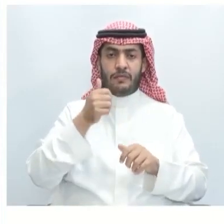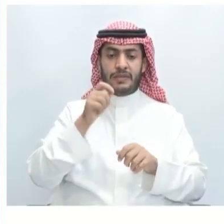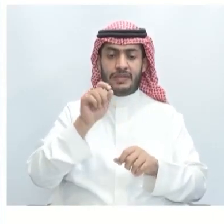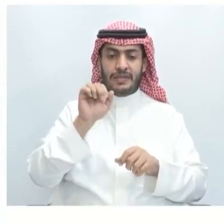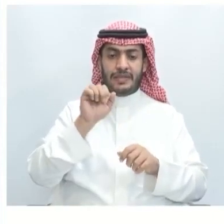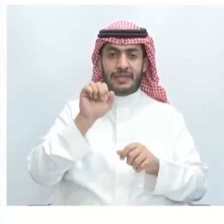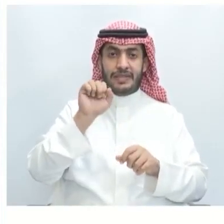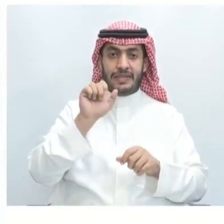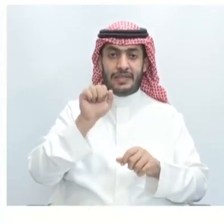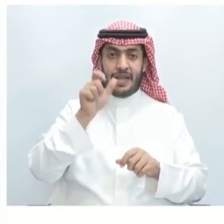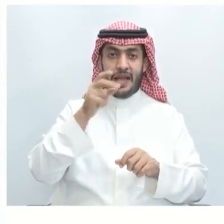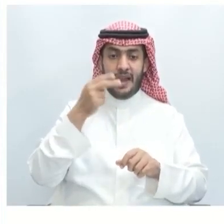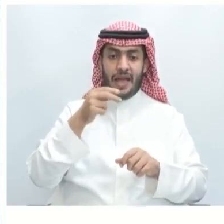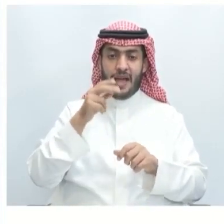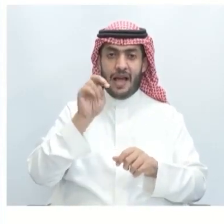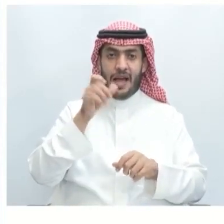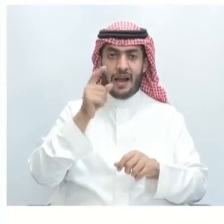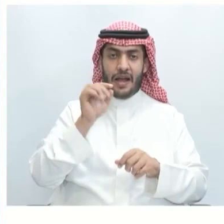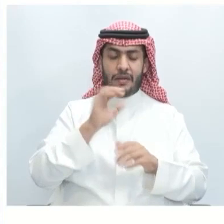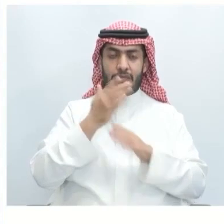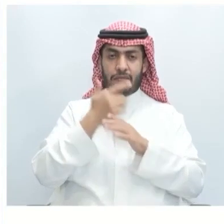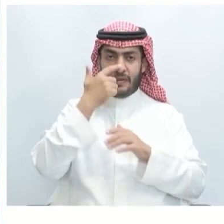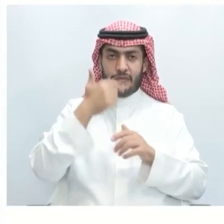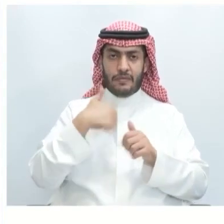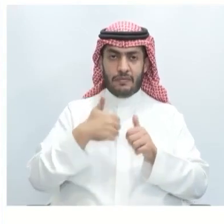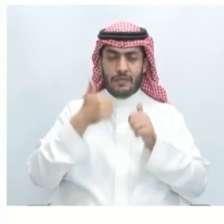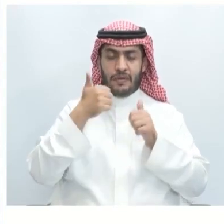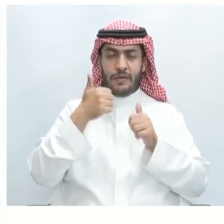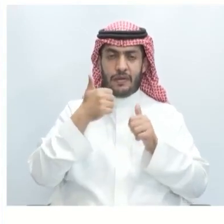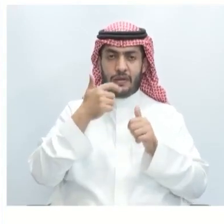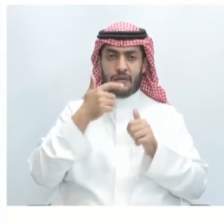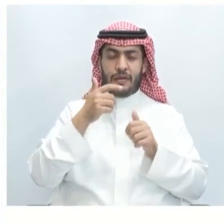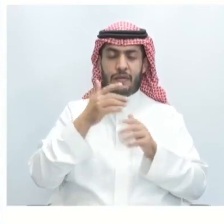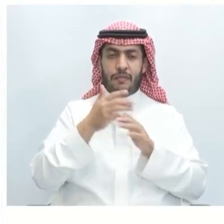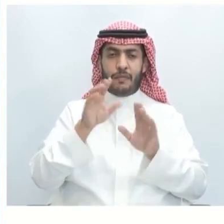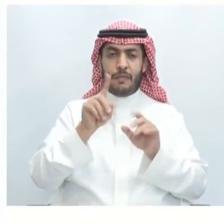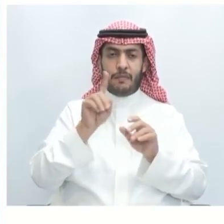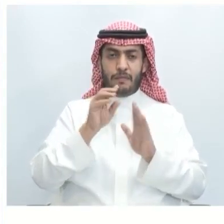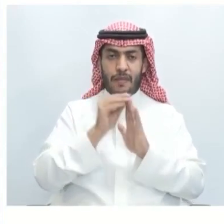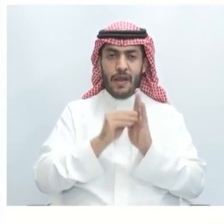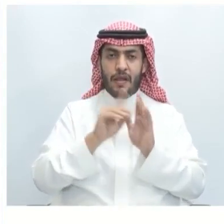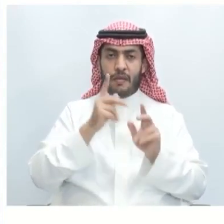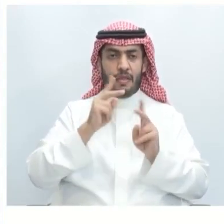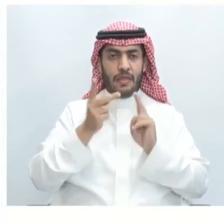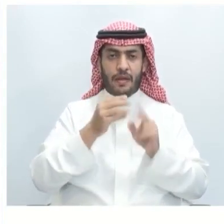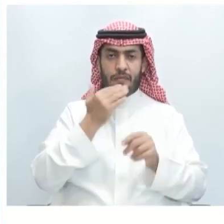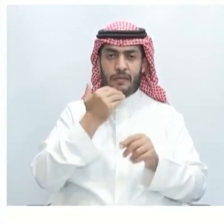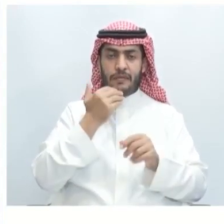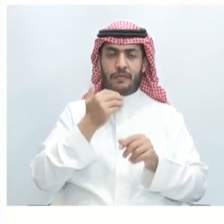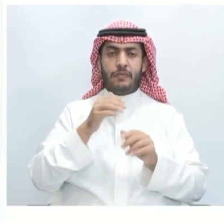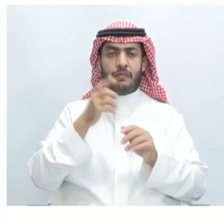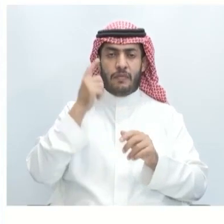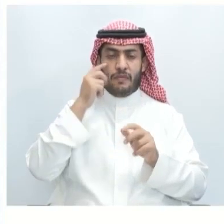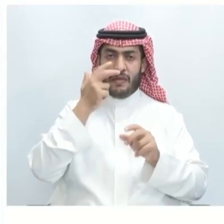قرار التاثير عليها بمعنى حينما نشاهد في الاوراق العمل القادمه الثوابت اذا هي بيانات لن تتغير معروفه